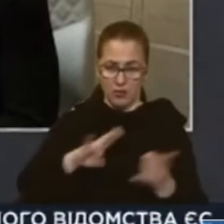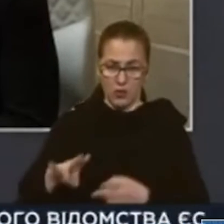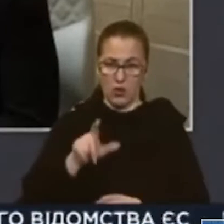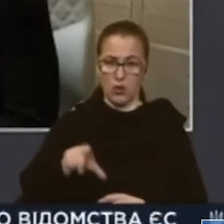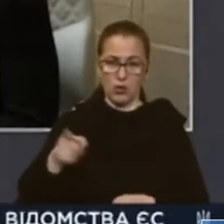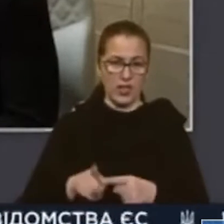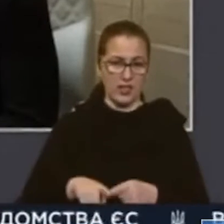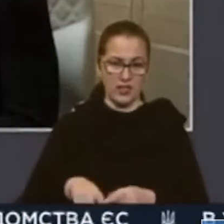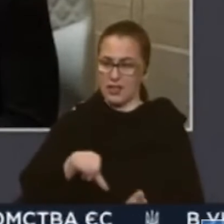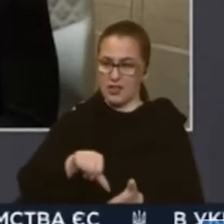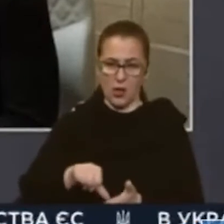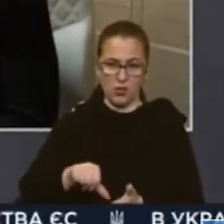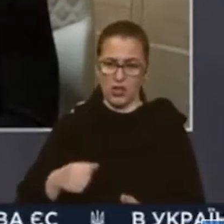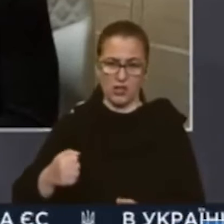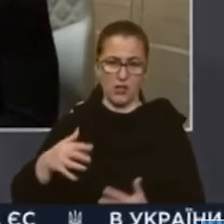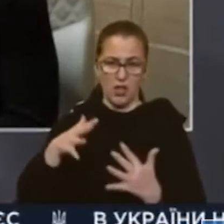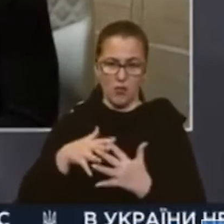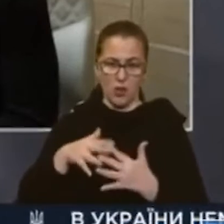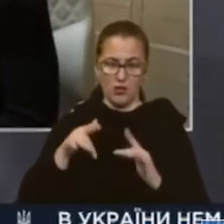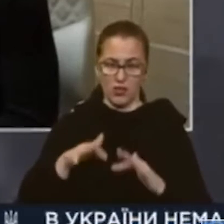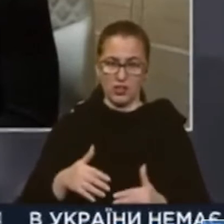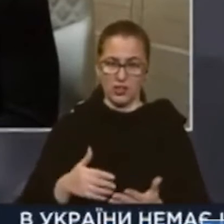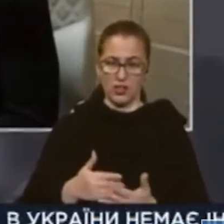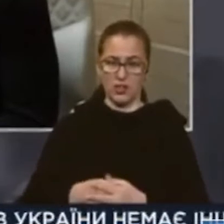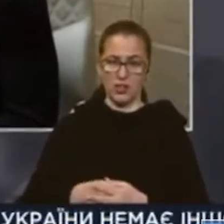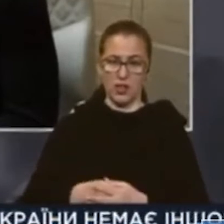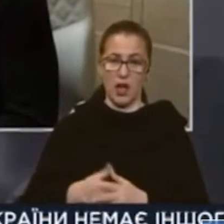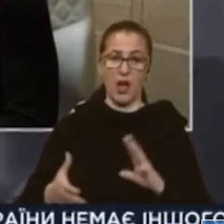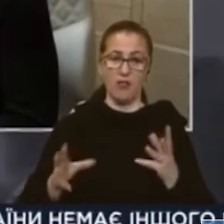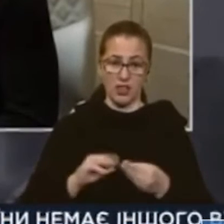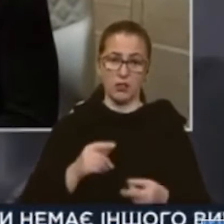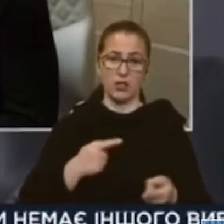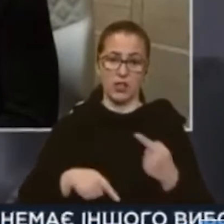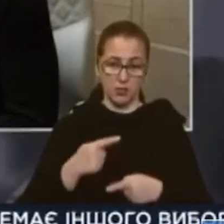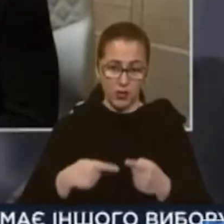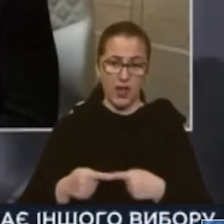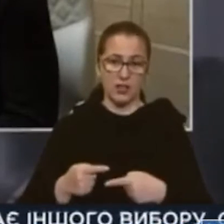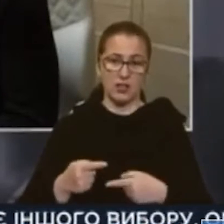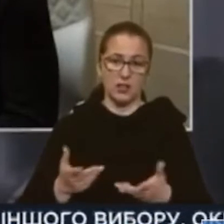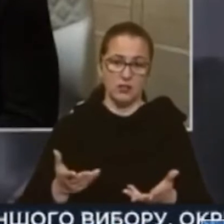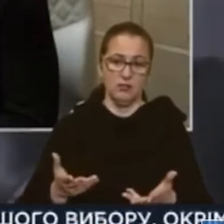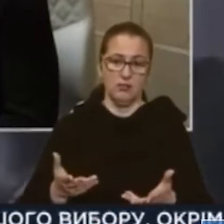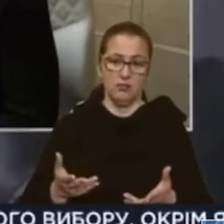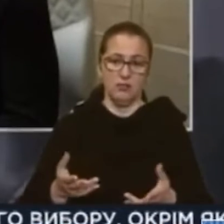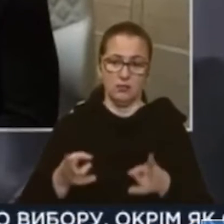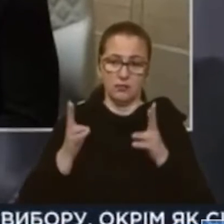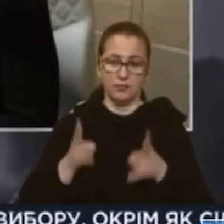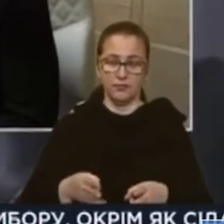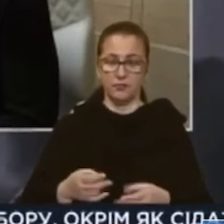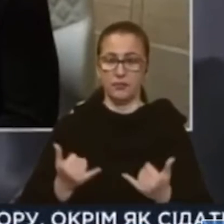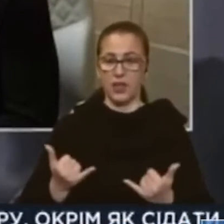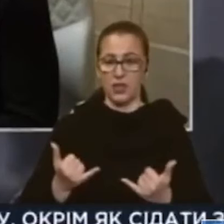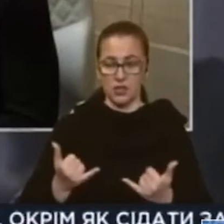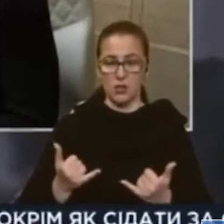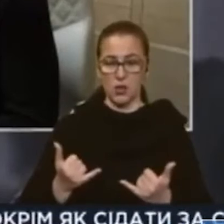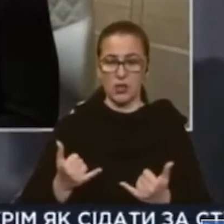не брали участь безпосередньо в бойових діях, не знаходили в цей період, а внаслідок повернення відбувається ураження. Тому на